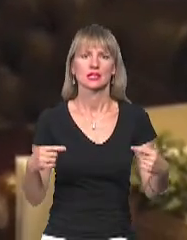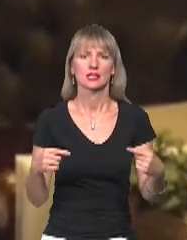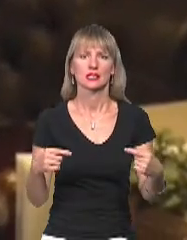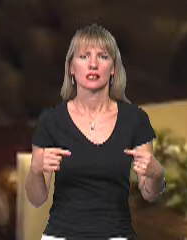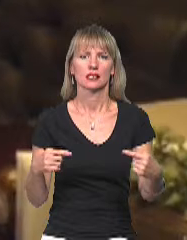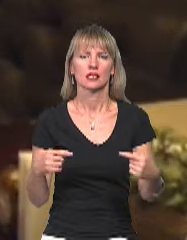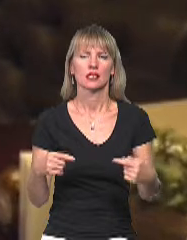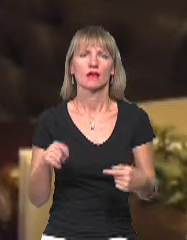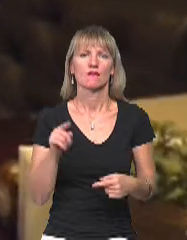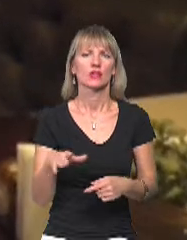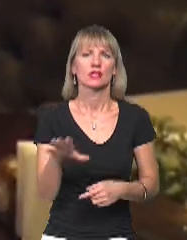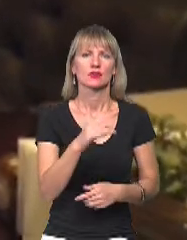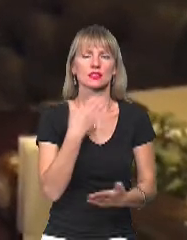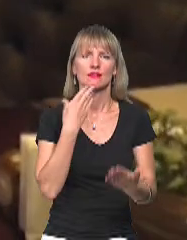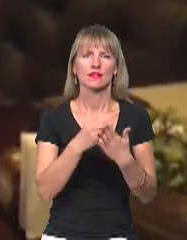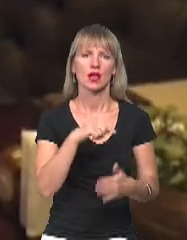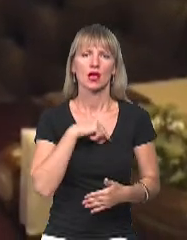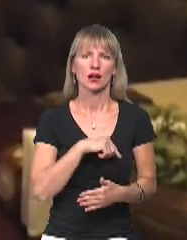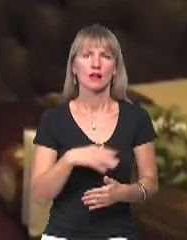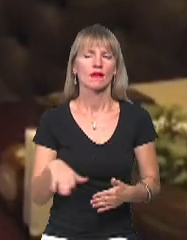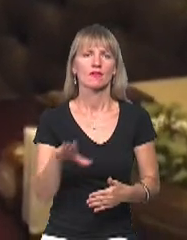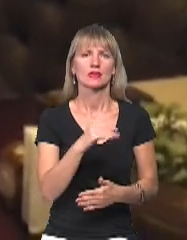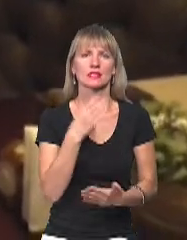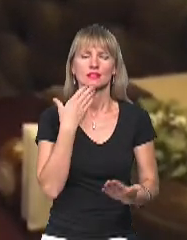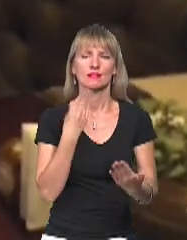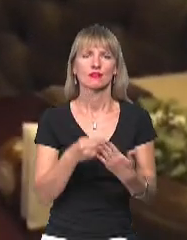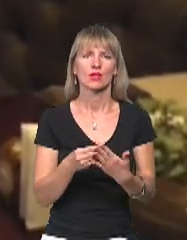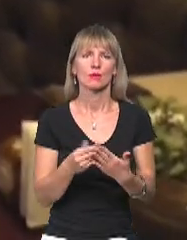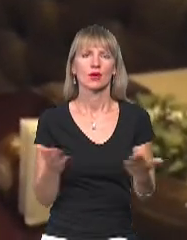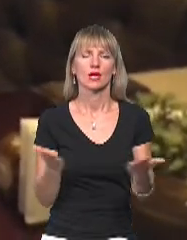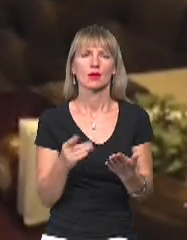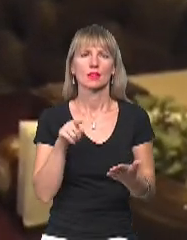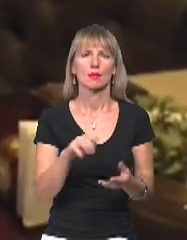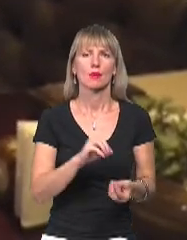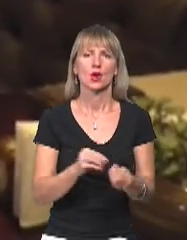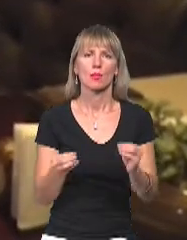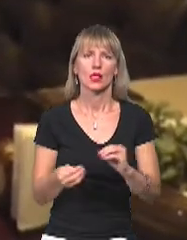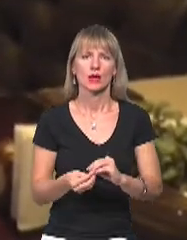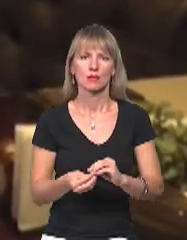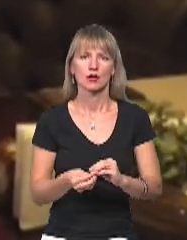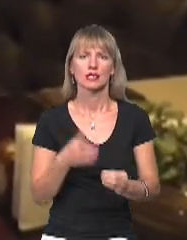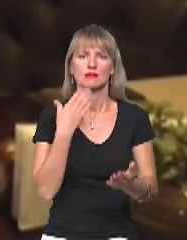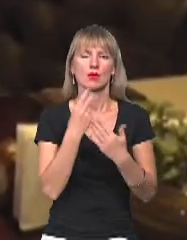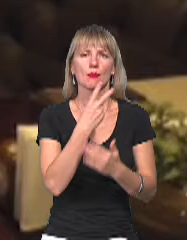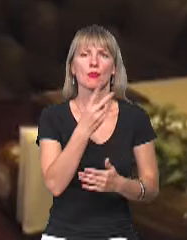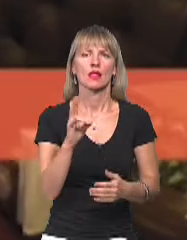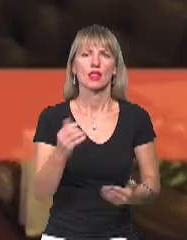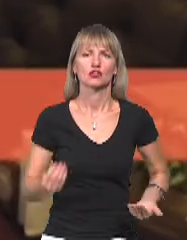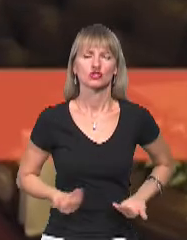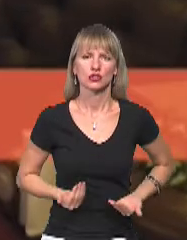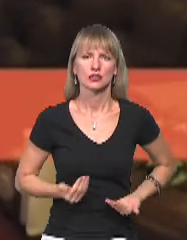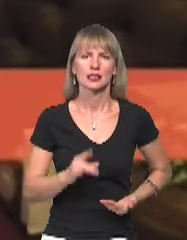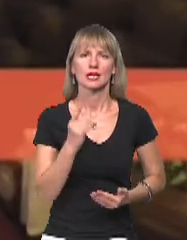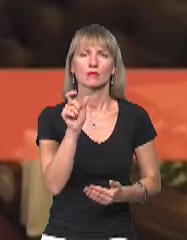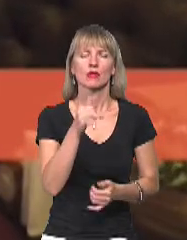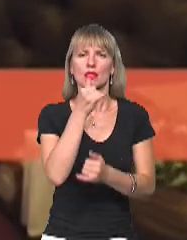нам хочеться. Вони всі зі своїми характерами, вони всі зі своїми якимись там проблемами, своїм поглядом на життя. Дитина